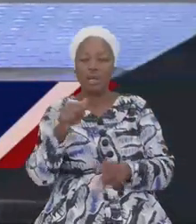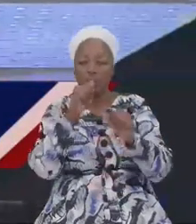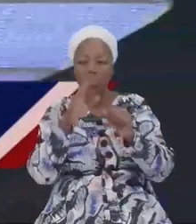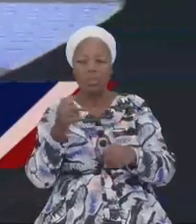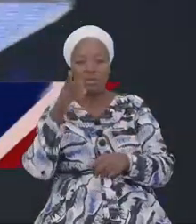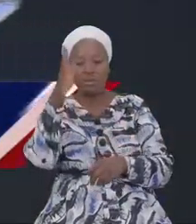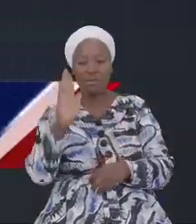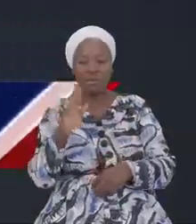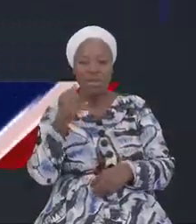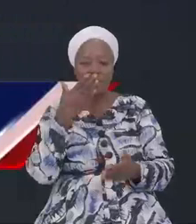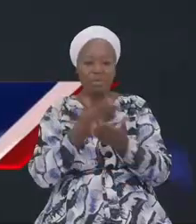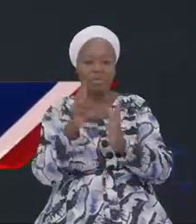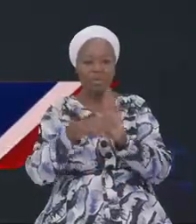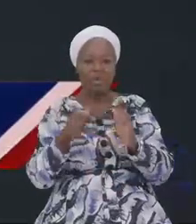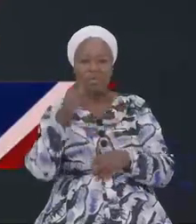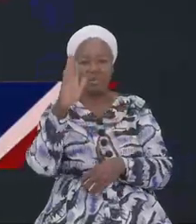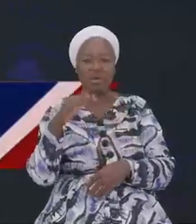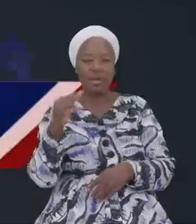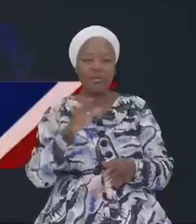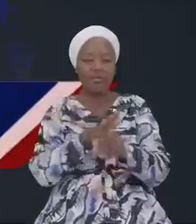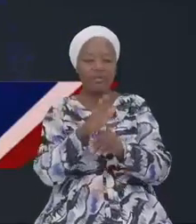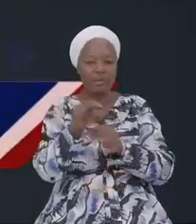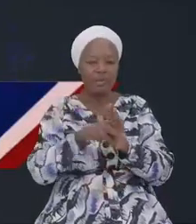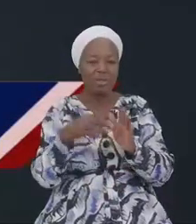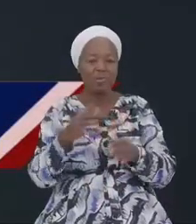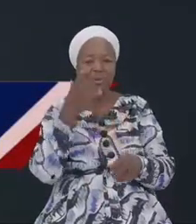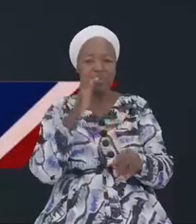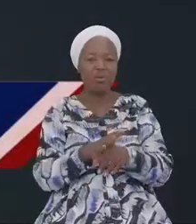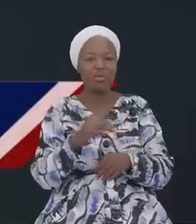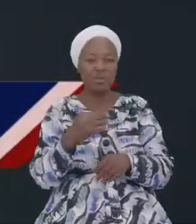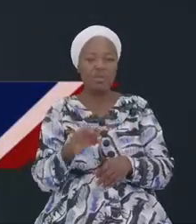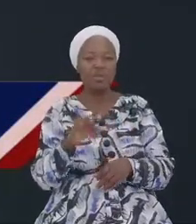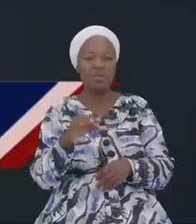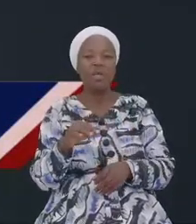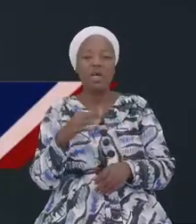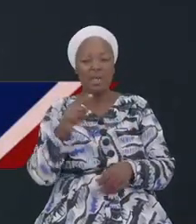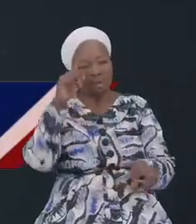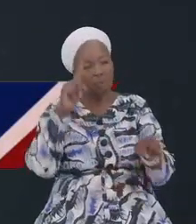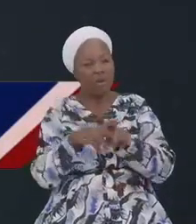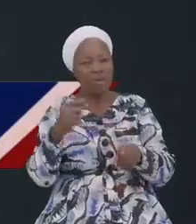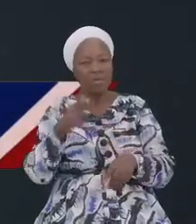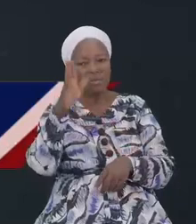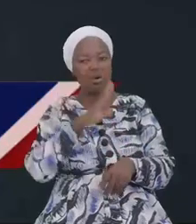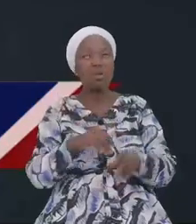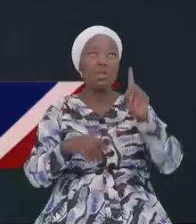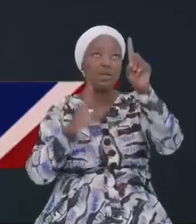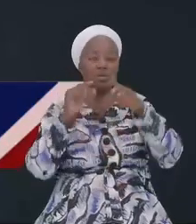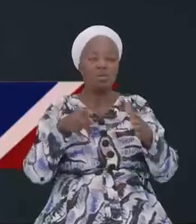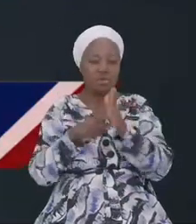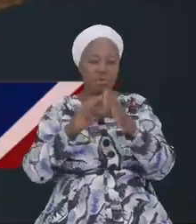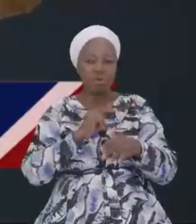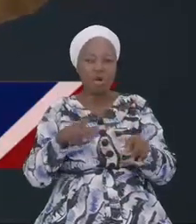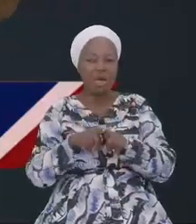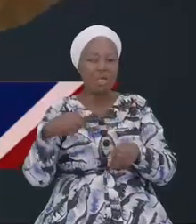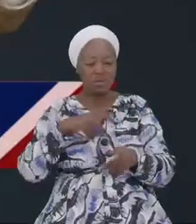la bonté de Dieu, l'accomplissement des promesses de l'alliance de Dieu, il va nous faire voir ces choses comme